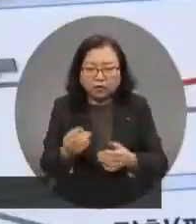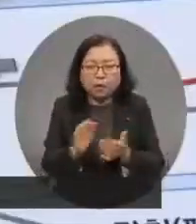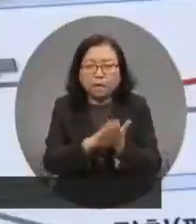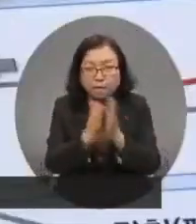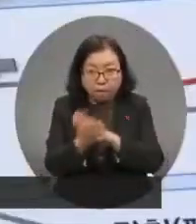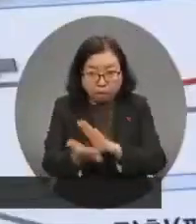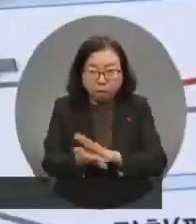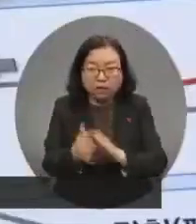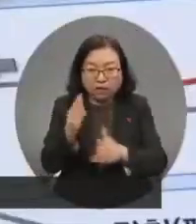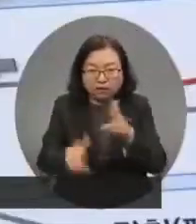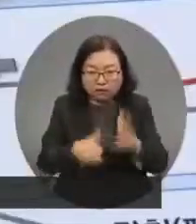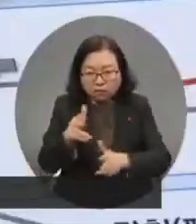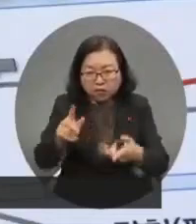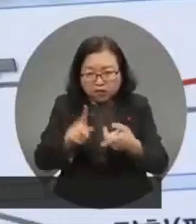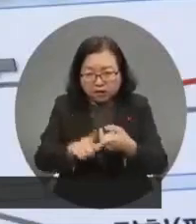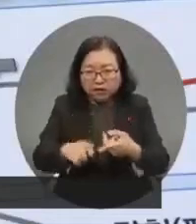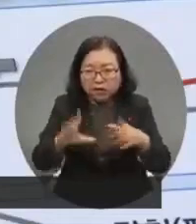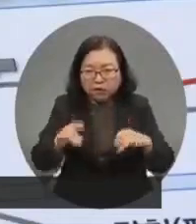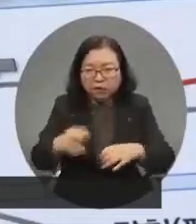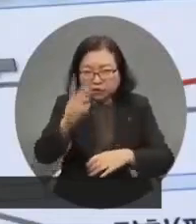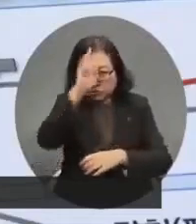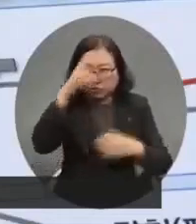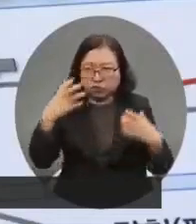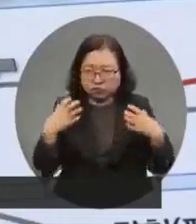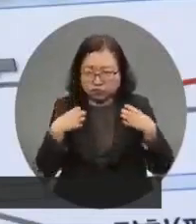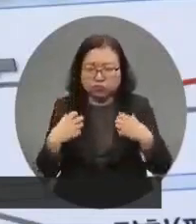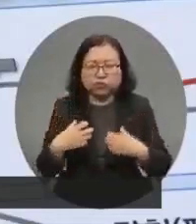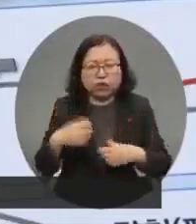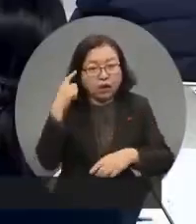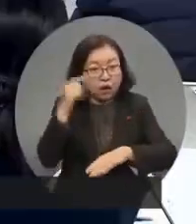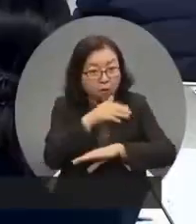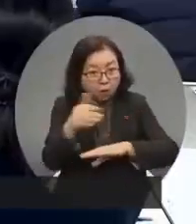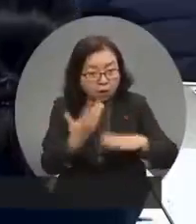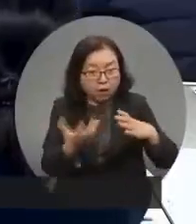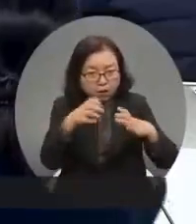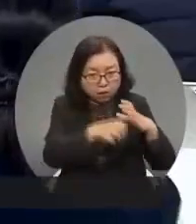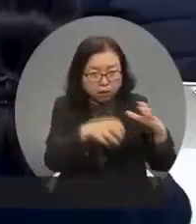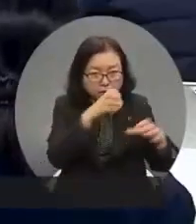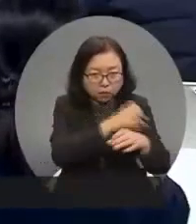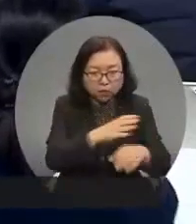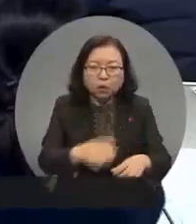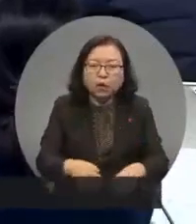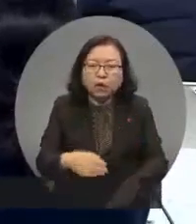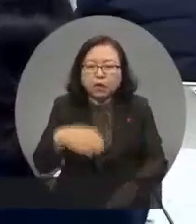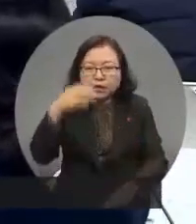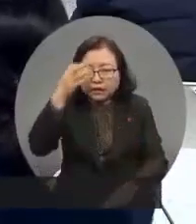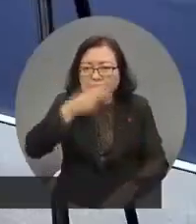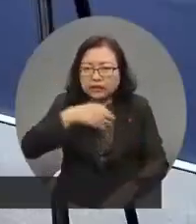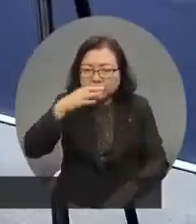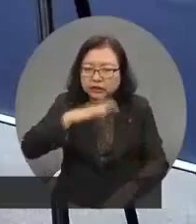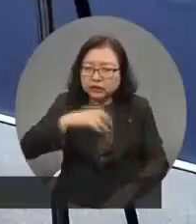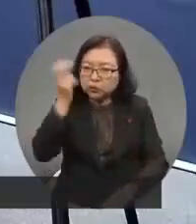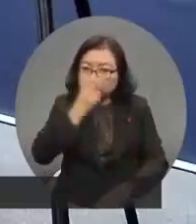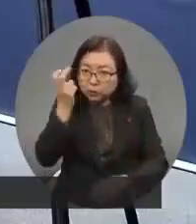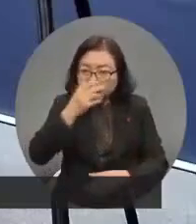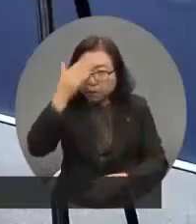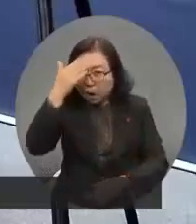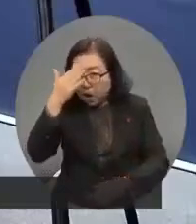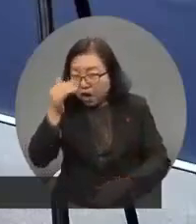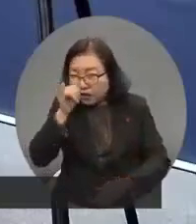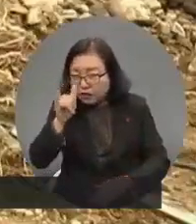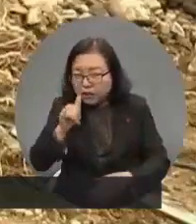사업이 국가계획에 반영된 데 이어 예비 타당성 조사 면제까지 받았지만 추진은 순탄치